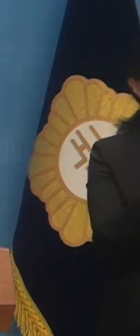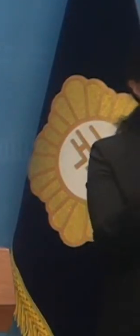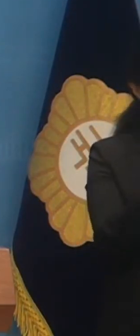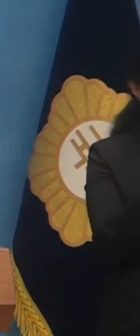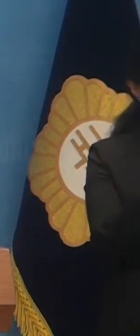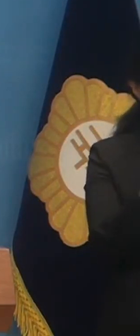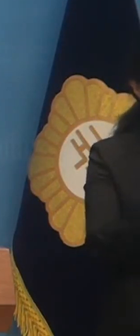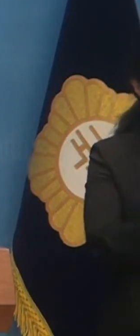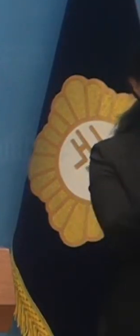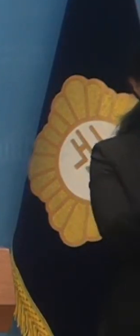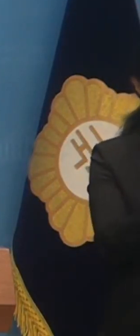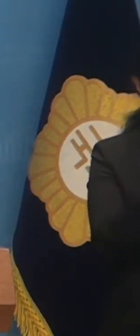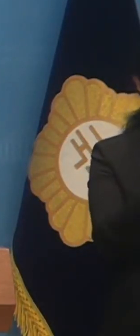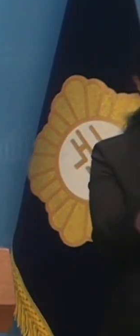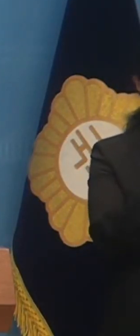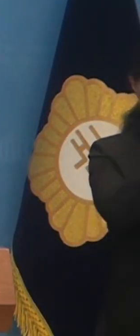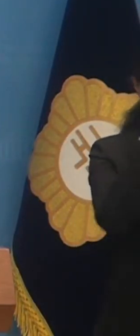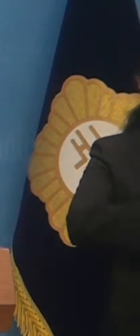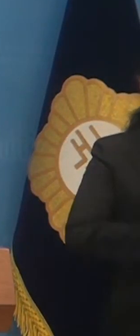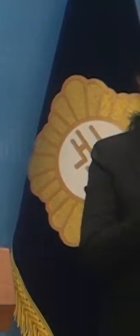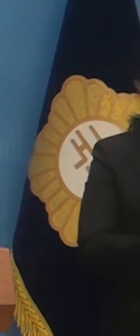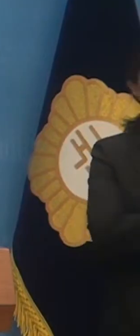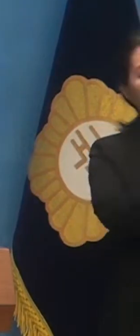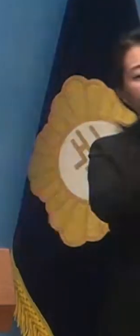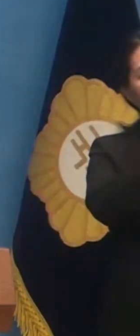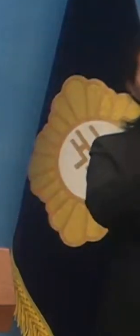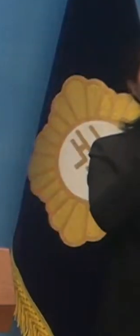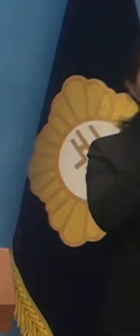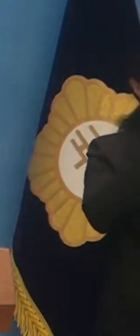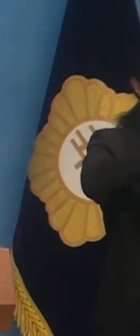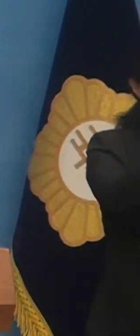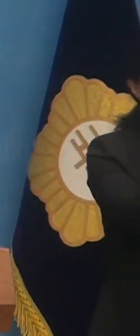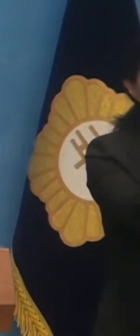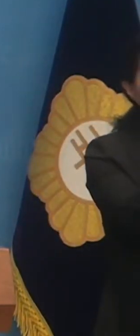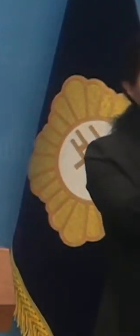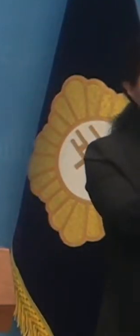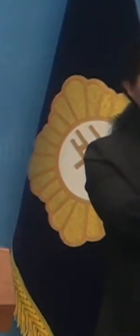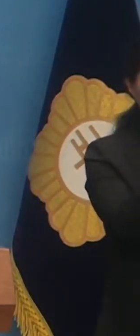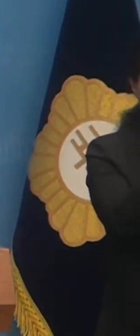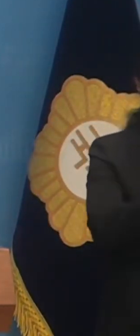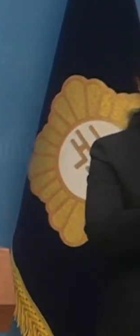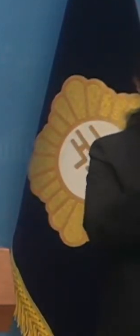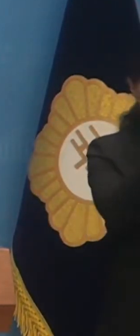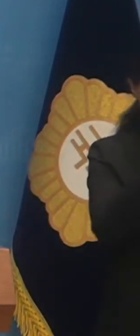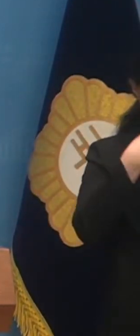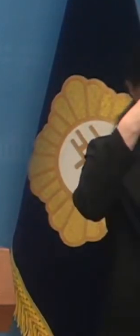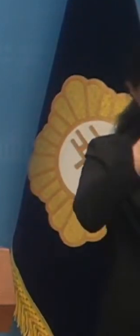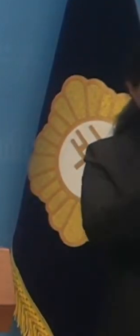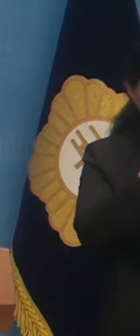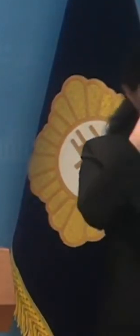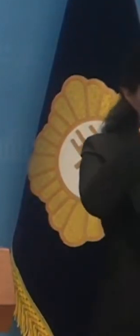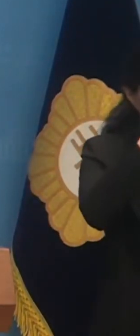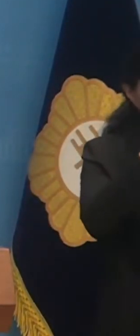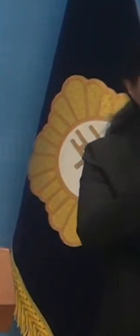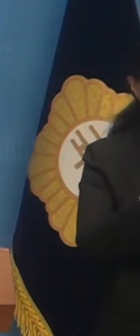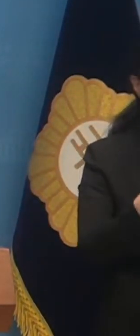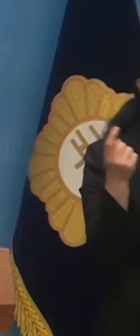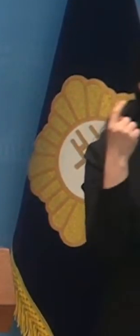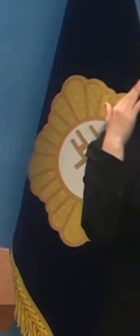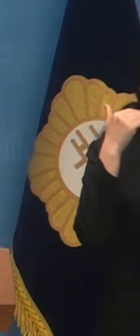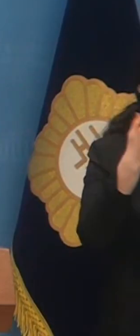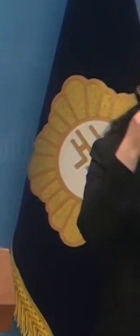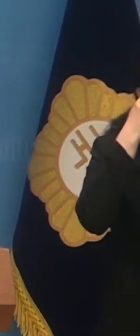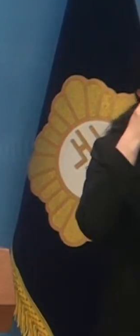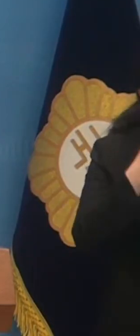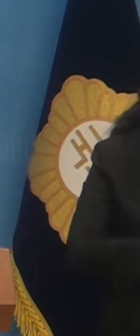윤석열에게 사법 정의를 조롱할 권리를 부여한 직위원 판사에 대한 대법원의 감찰은 왜 아무 소식이